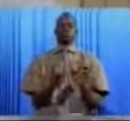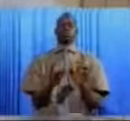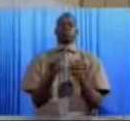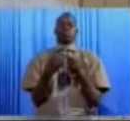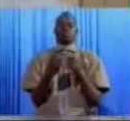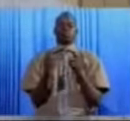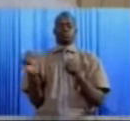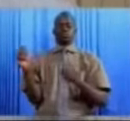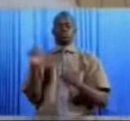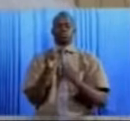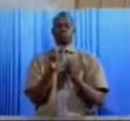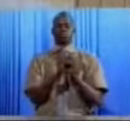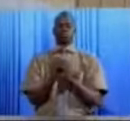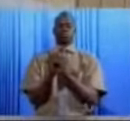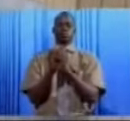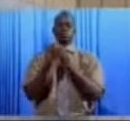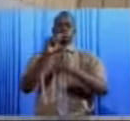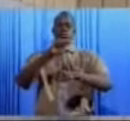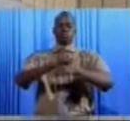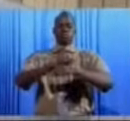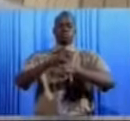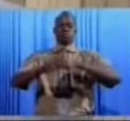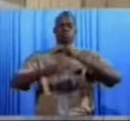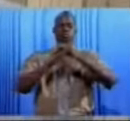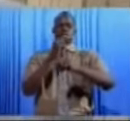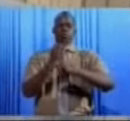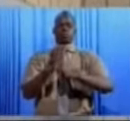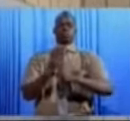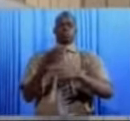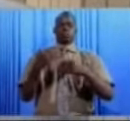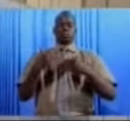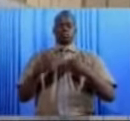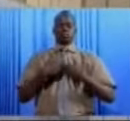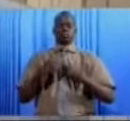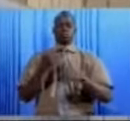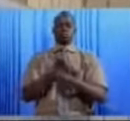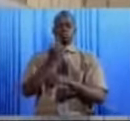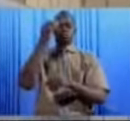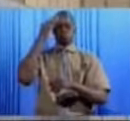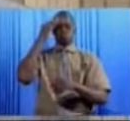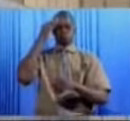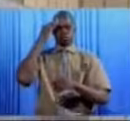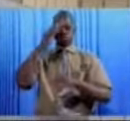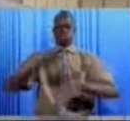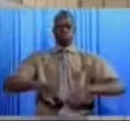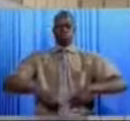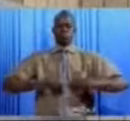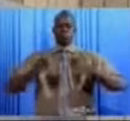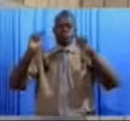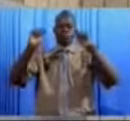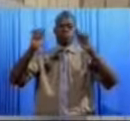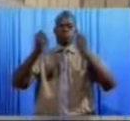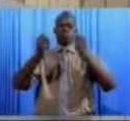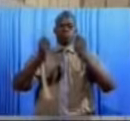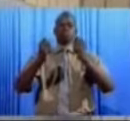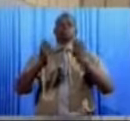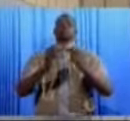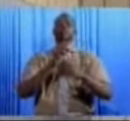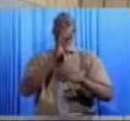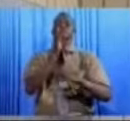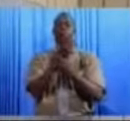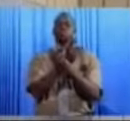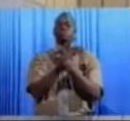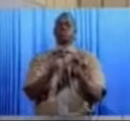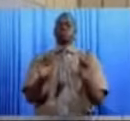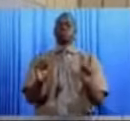que l'ensemble des acteurs nationaux sont en plus conscience de la licence 17 ex ou tu as tonneaux et sont disposés